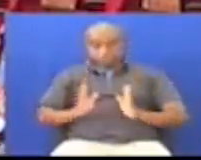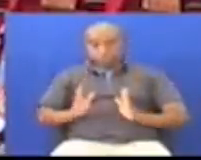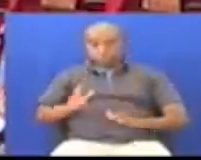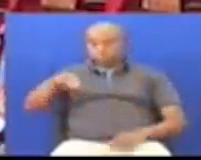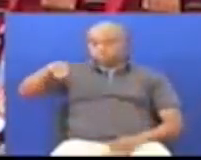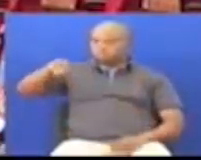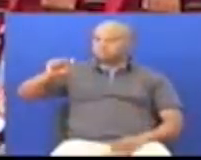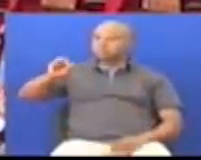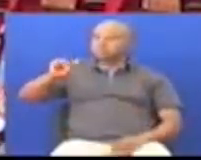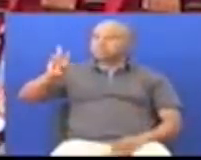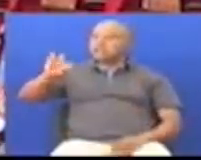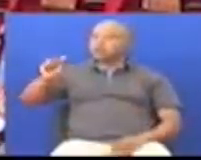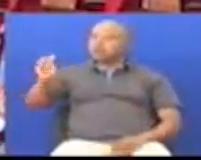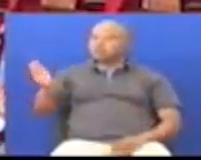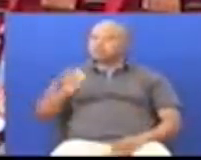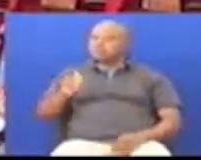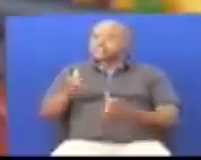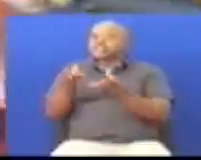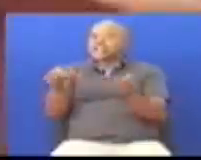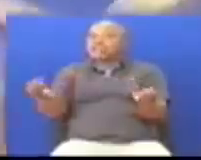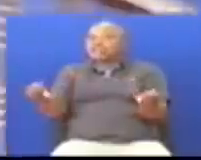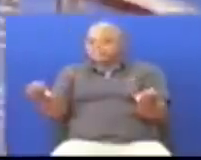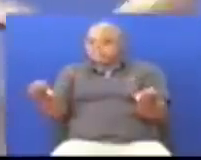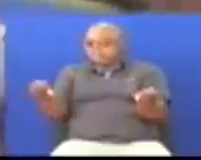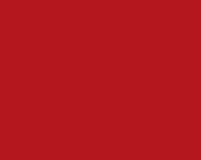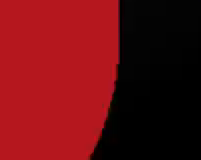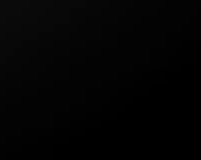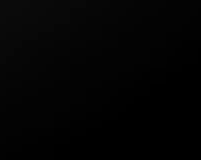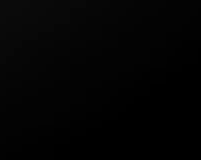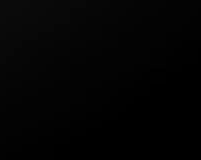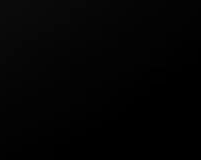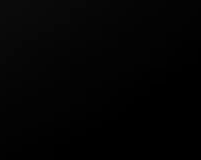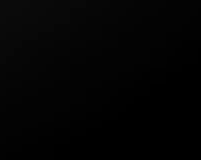Chacha atafuatiwa na Mheshimiwa Venance Metsela Mwamoto.